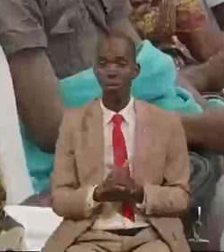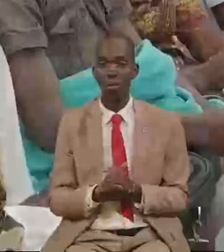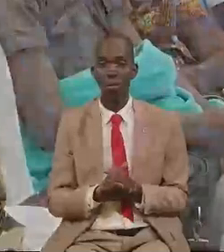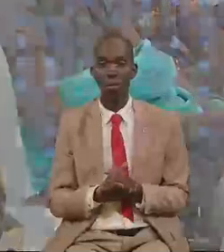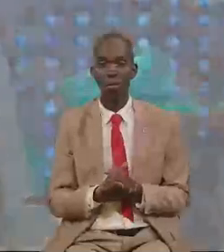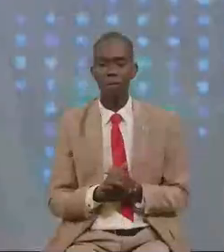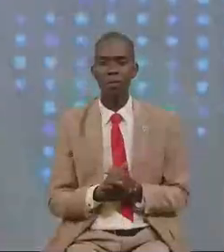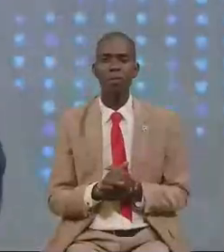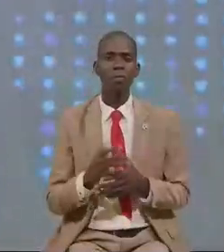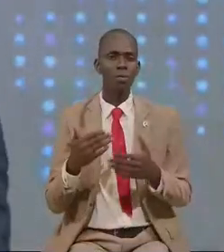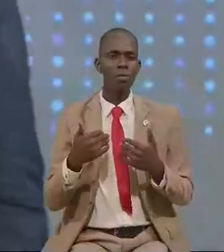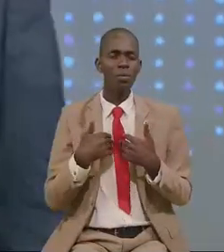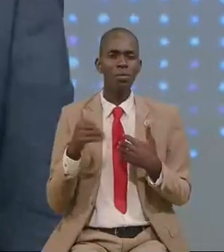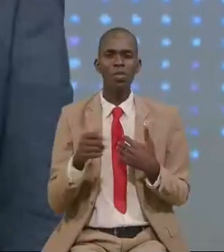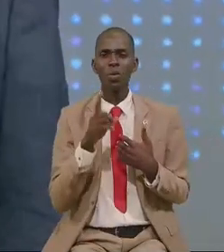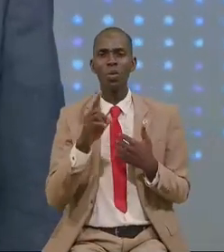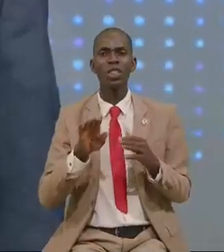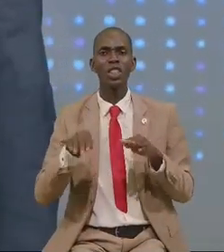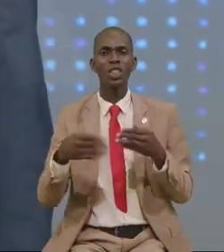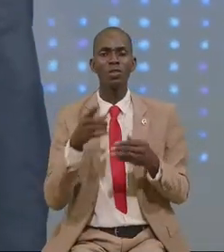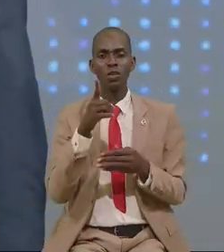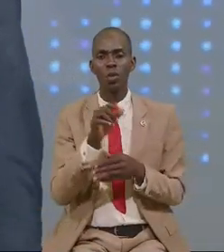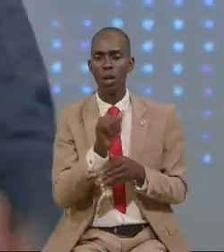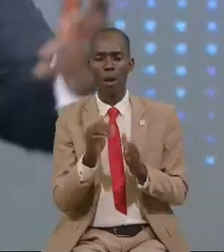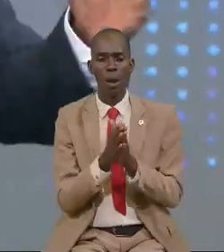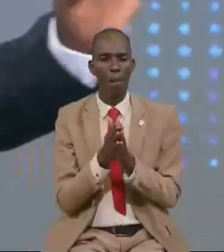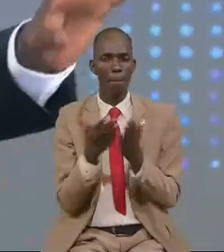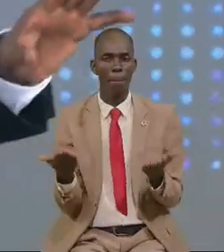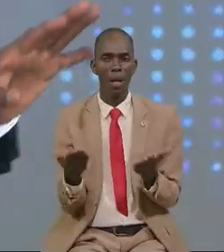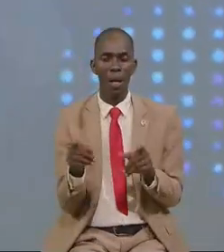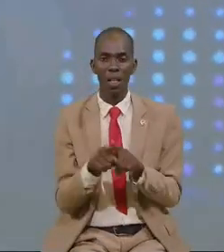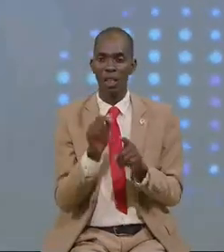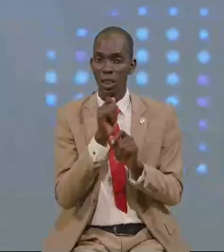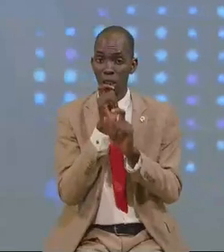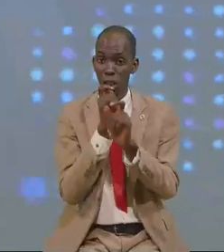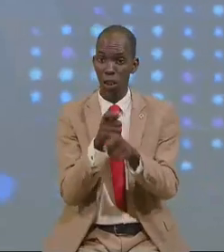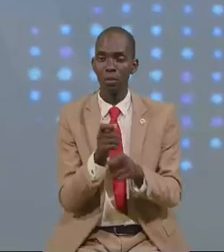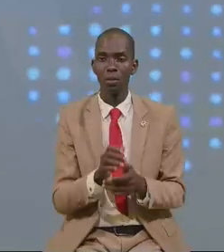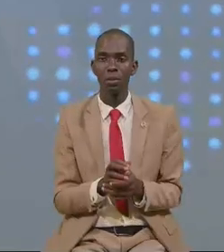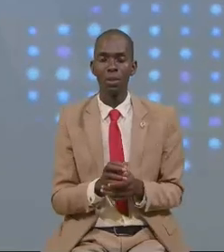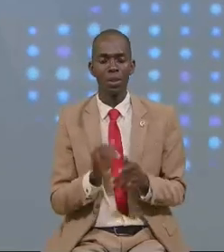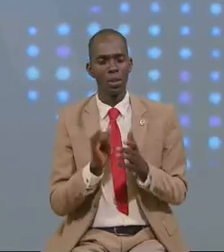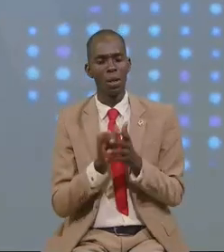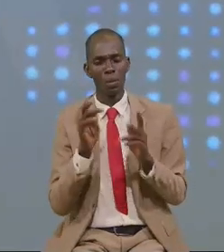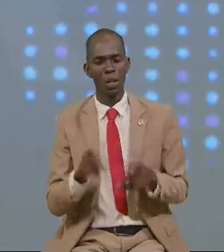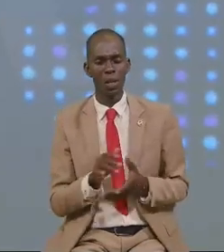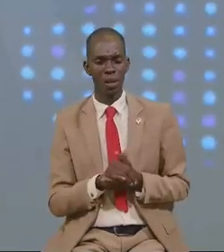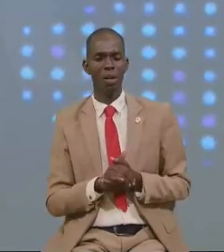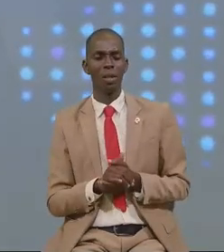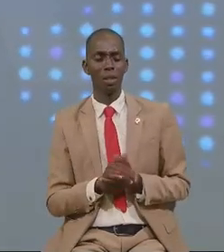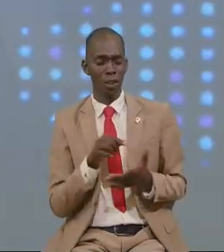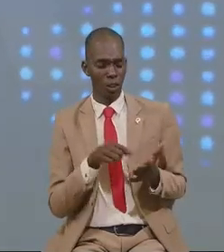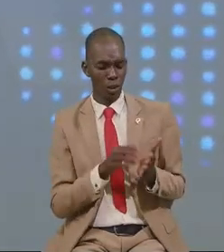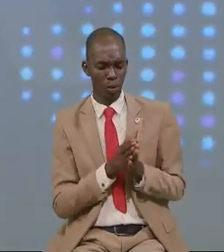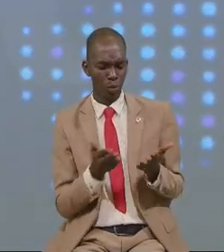Est-ce que quelqu'un vous a jamais donné un livre comme cadeau? Il dit, ah, ceci va être